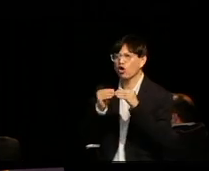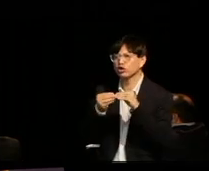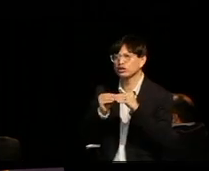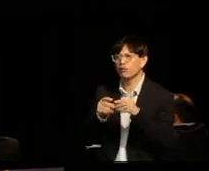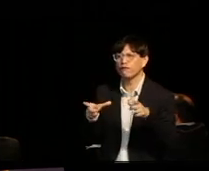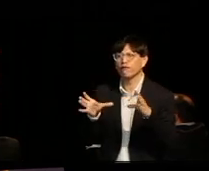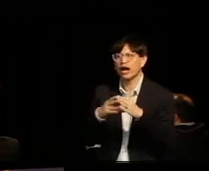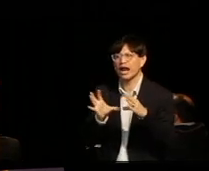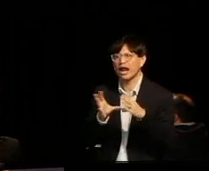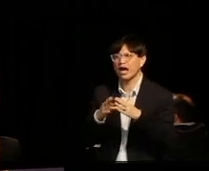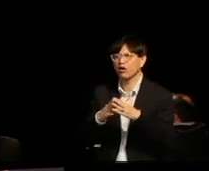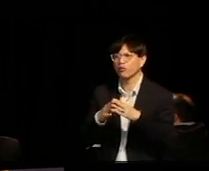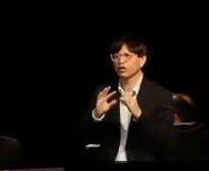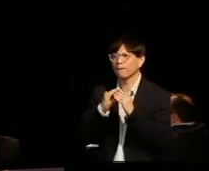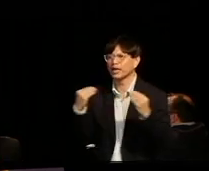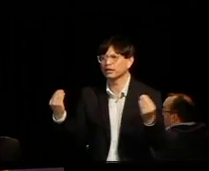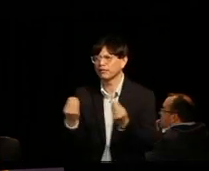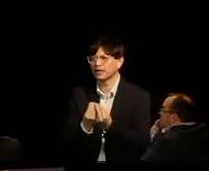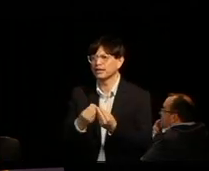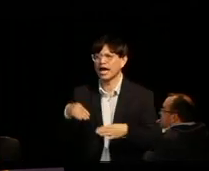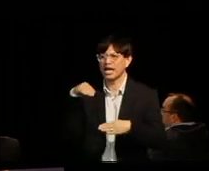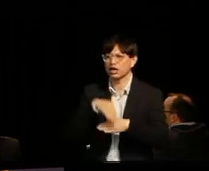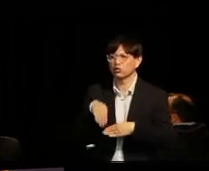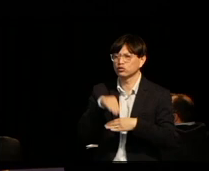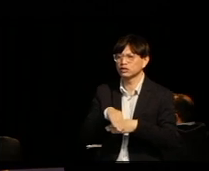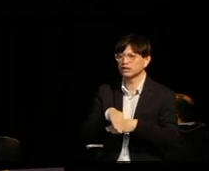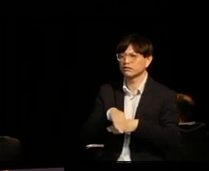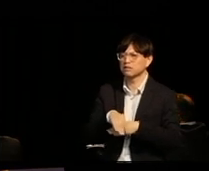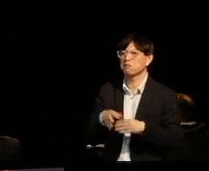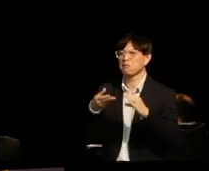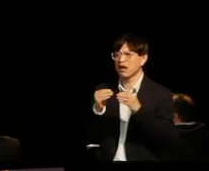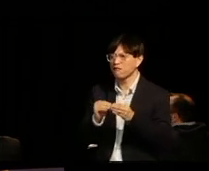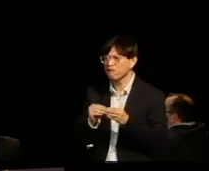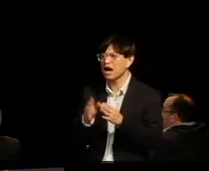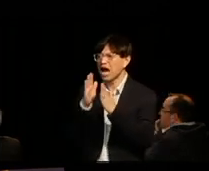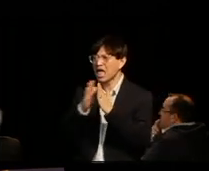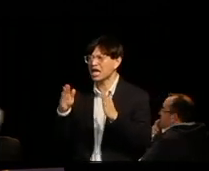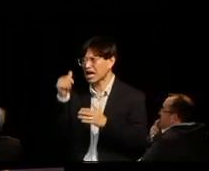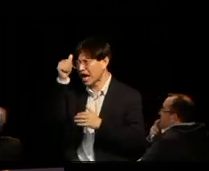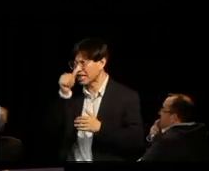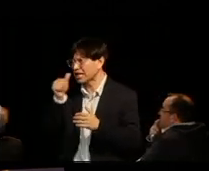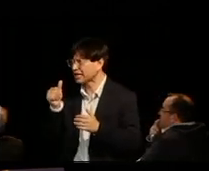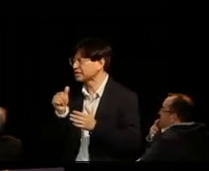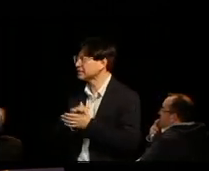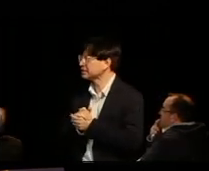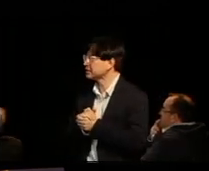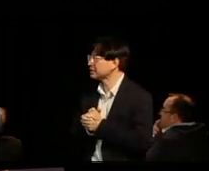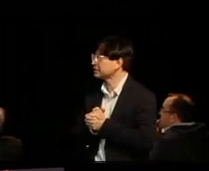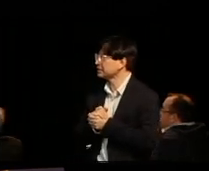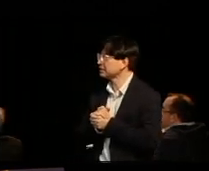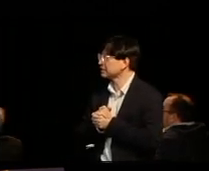comunità per essere comunità inclusiva nel fare catechesi Eh noi parliamo sempre della catechesi Ma la